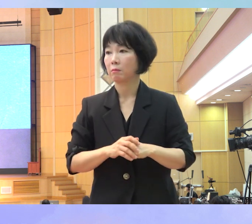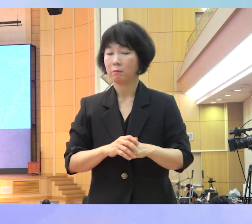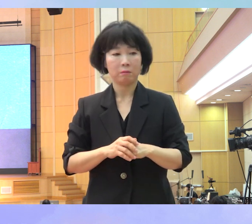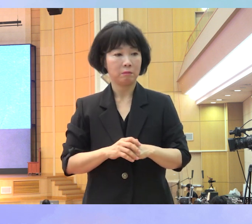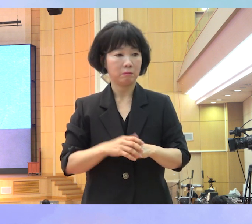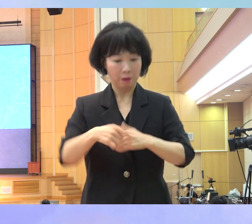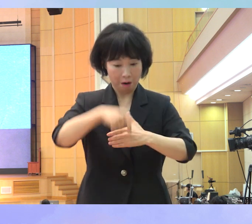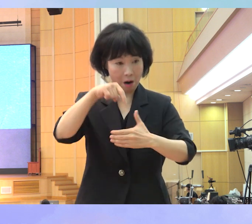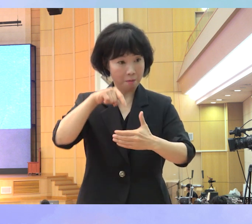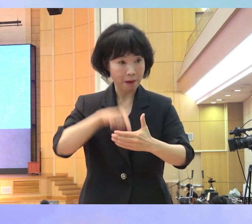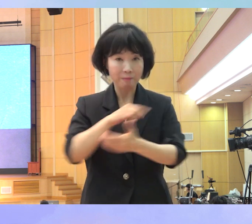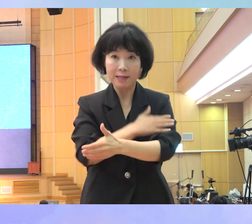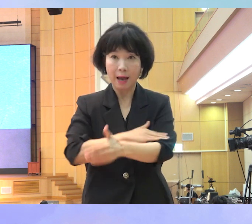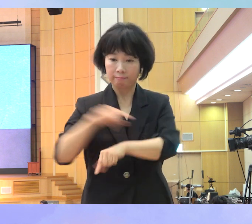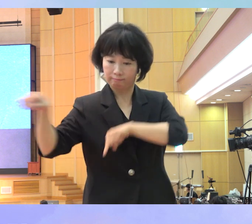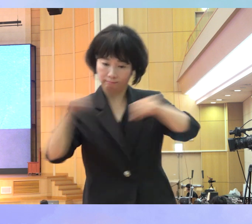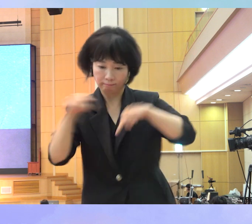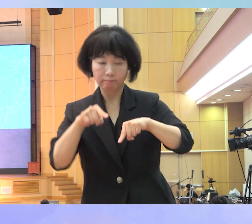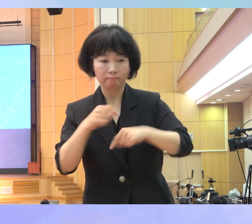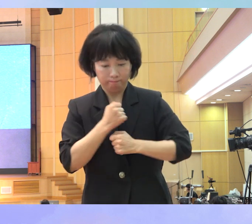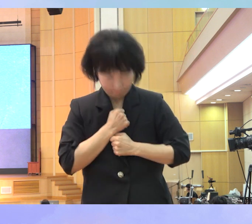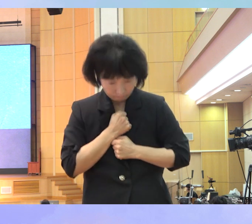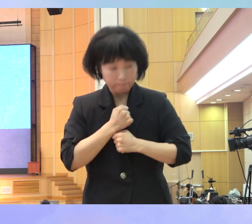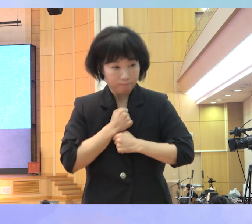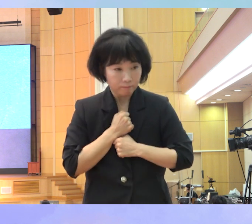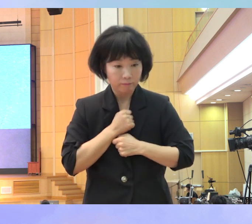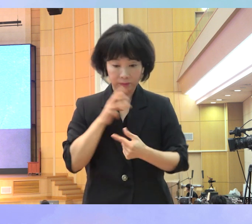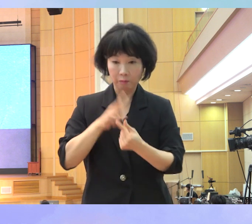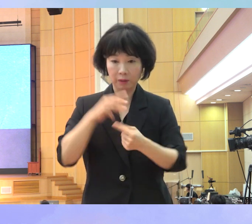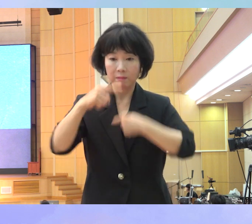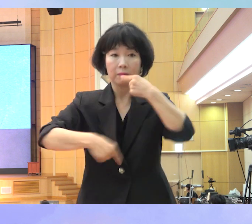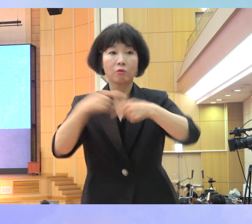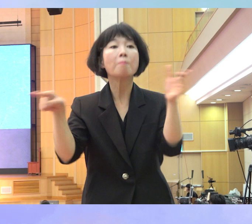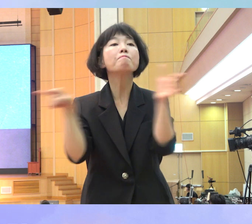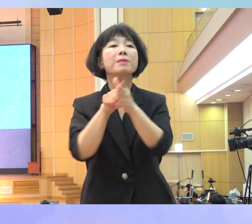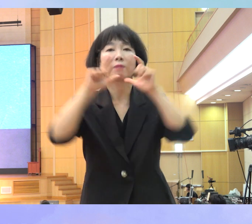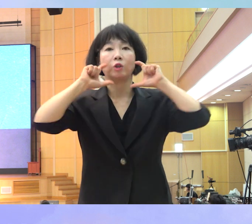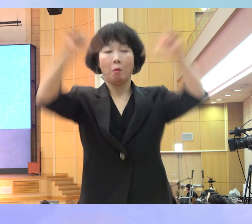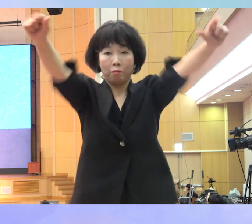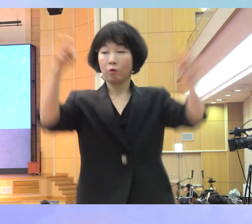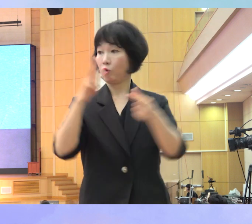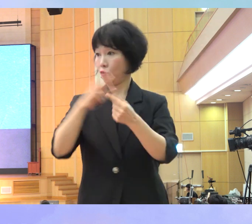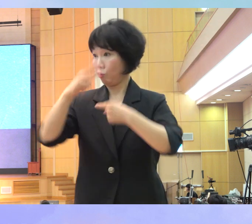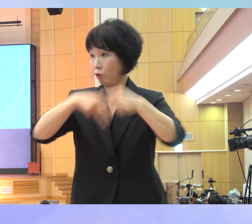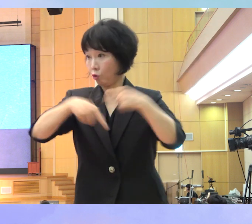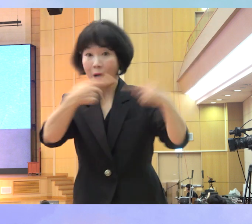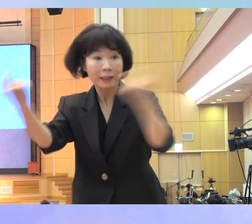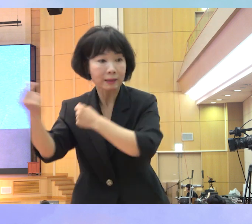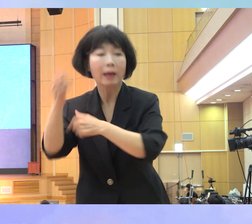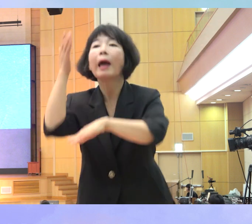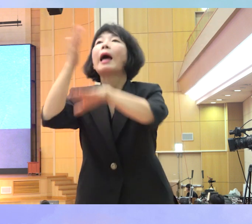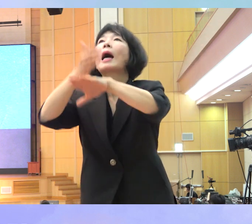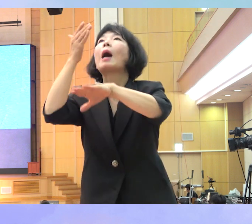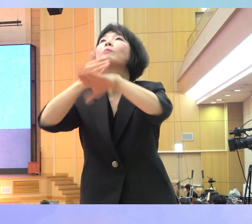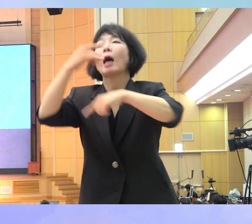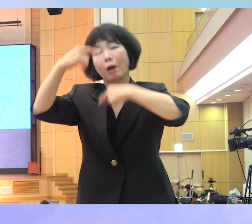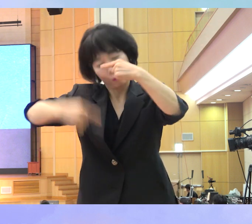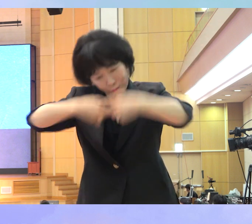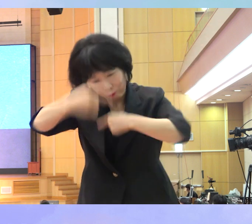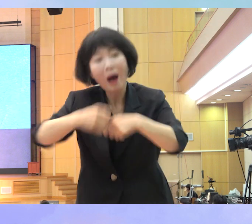그러니까 마음을 다스려라. 마음을 잘 다스렸으면 믿음의 선포를 해라. 세 번째는 따라하겠습니다. 감사의 말을